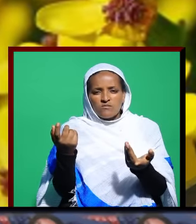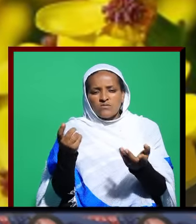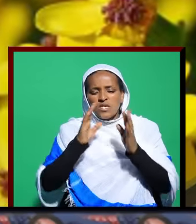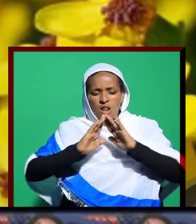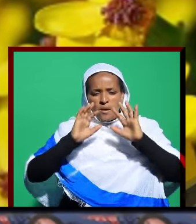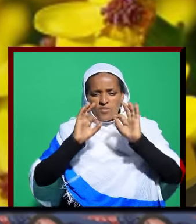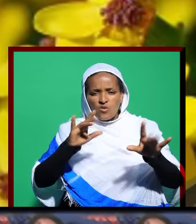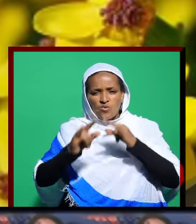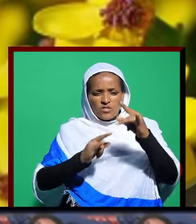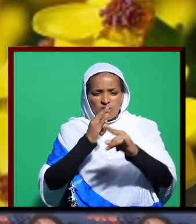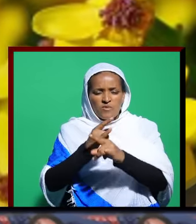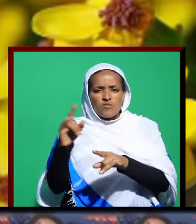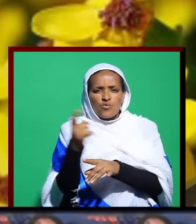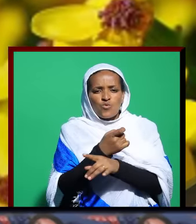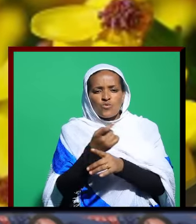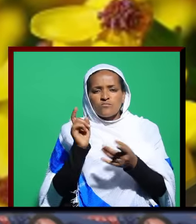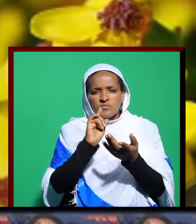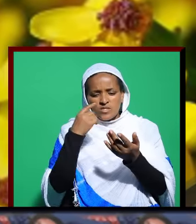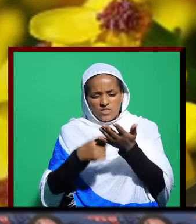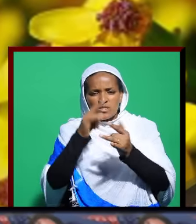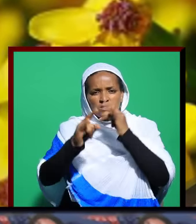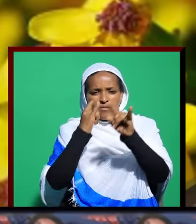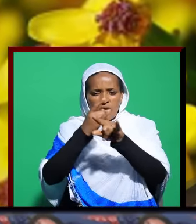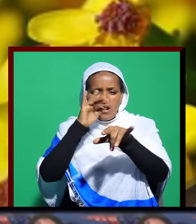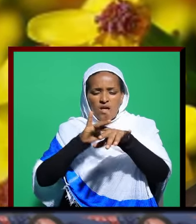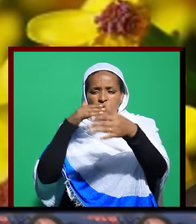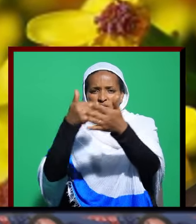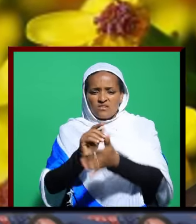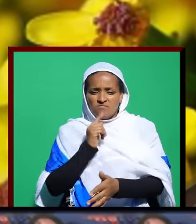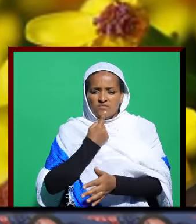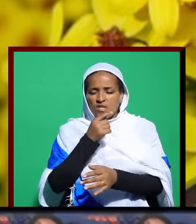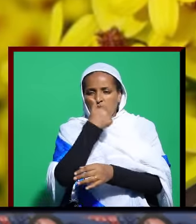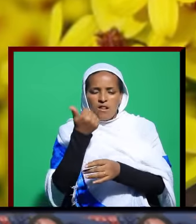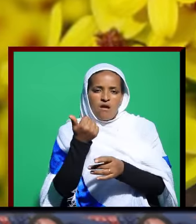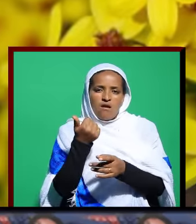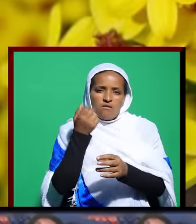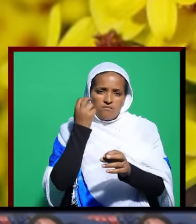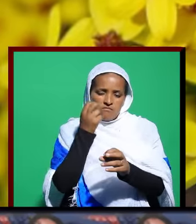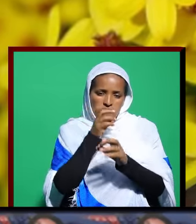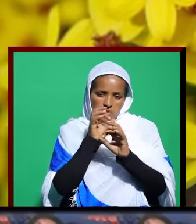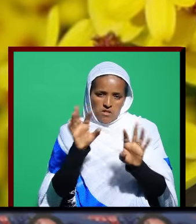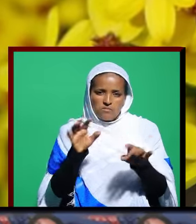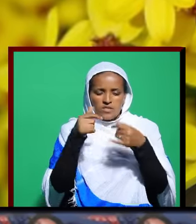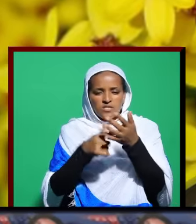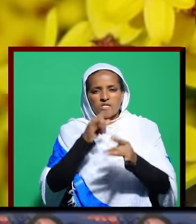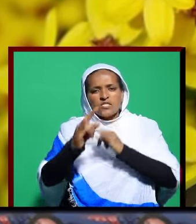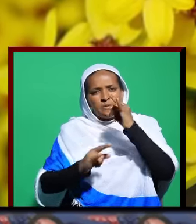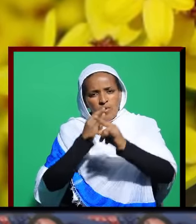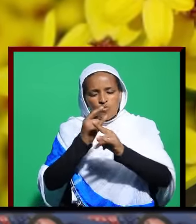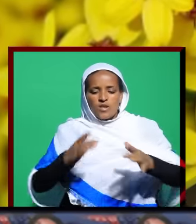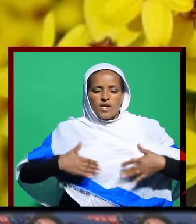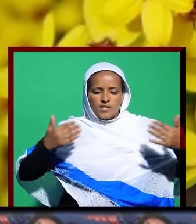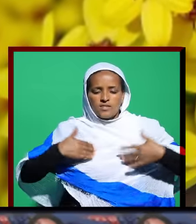የትርምስ ዘመን ቢሆን፣ ሰላም የሌለው ዘመን ቢሆን ምን አለበት እዚህ ዘመን ላይ ከምታደርሰኝ ከማለት ውጭ ሌላ የምንለው ነገር የለም። ስለዚህ ዘመኑን